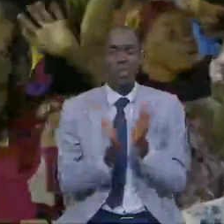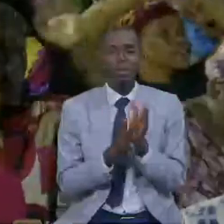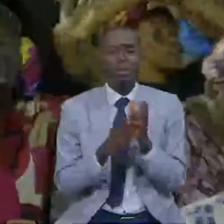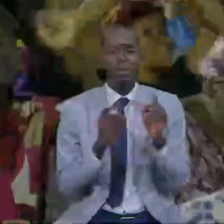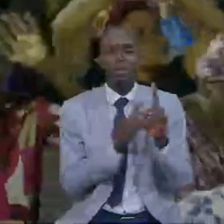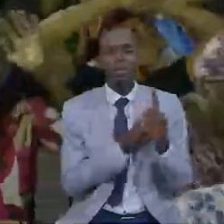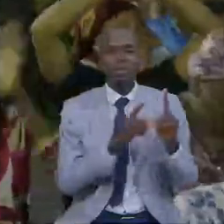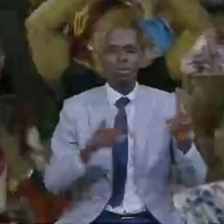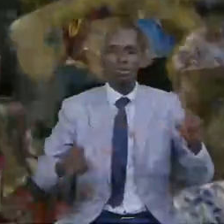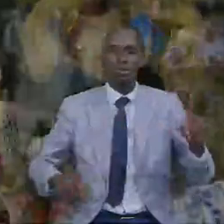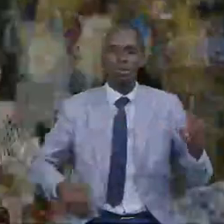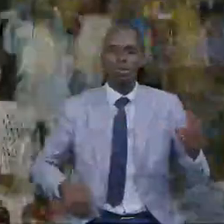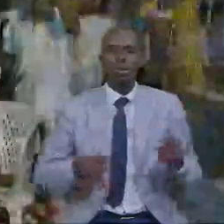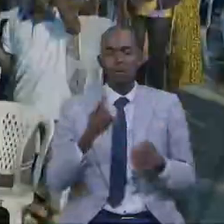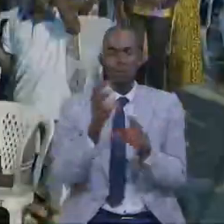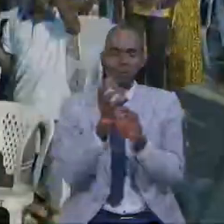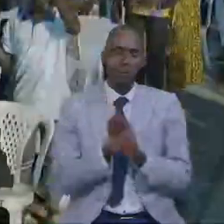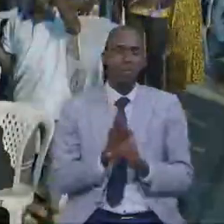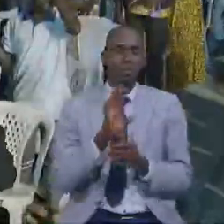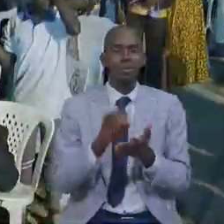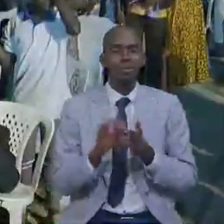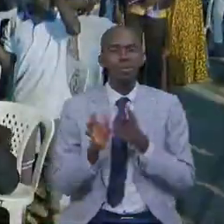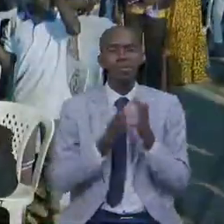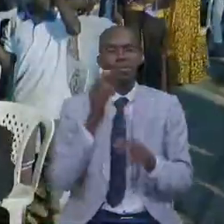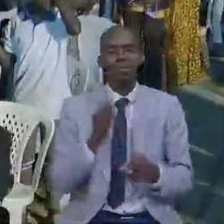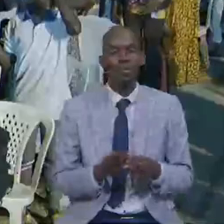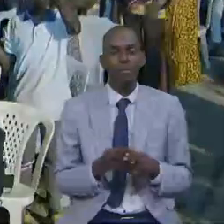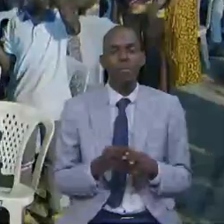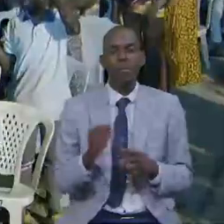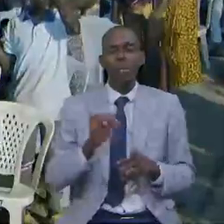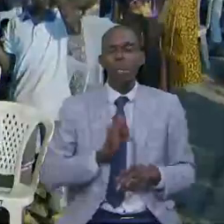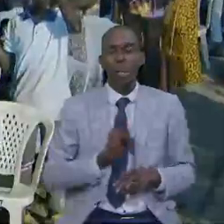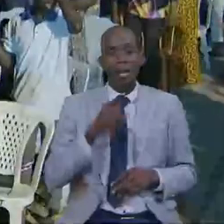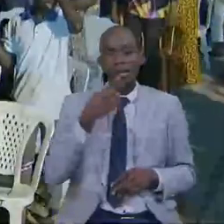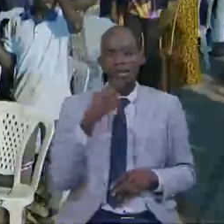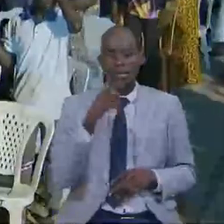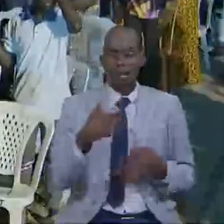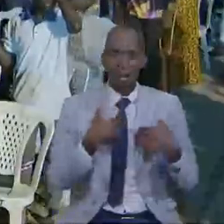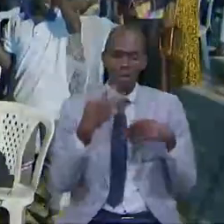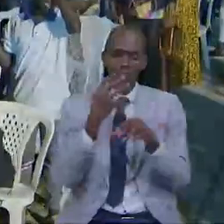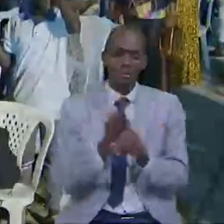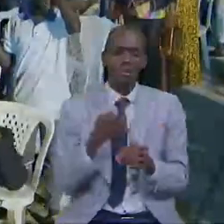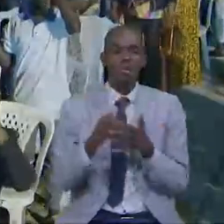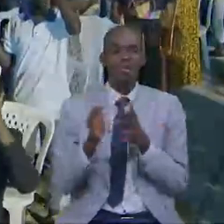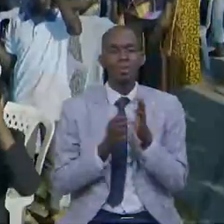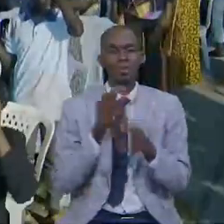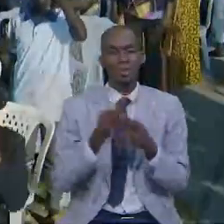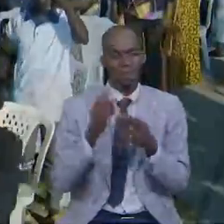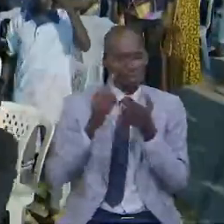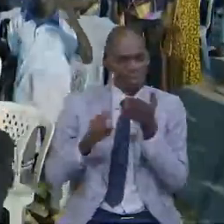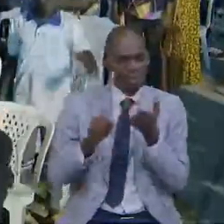gloire à Dieu tu l'as eu j'ai dit tu l'as eu